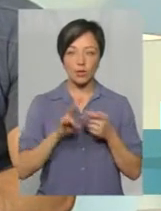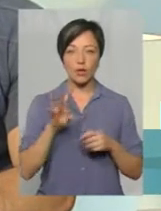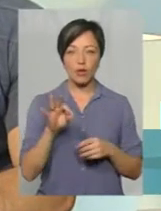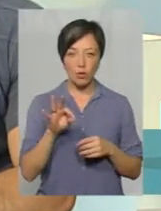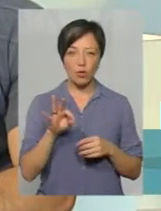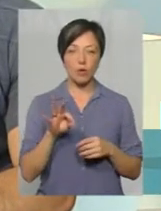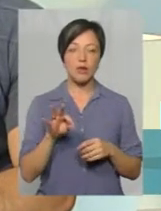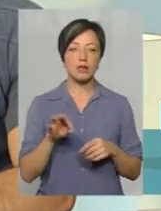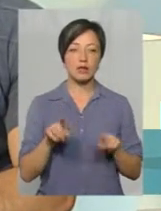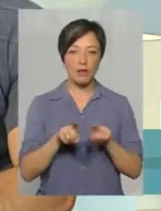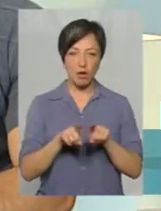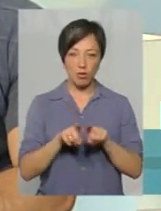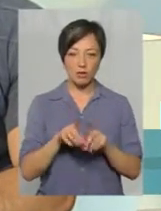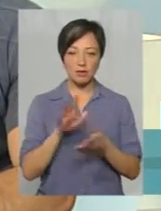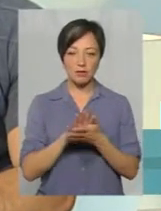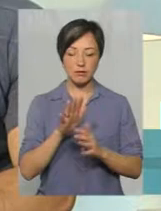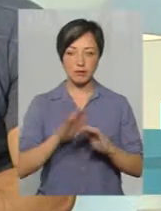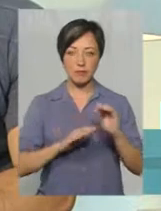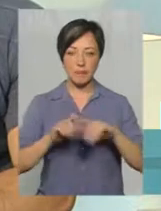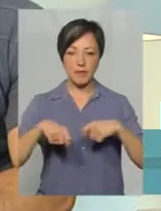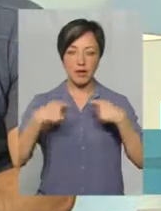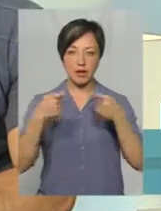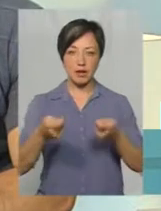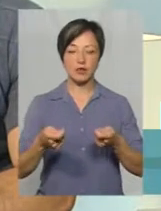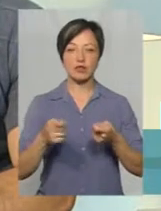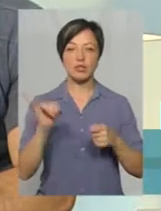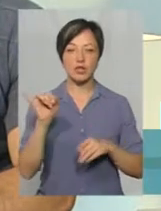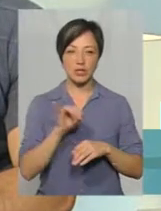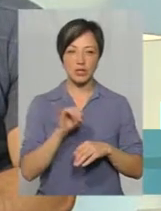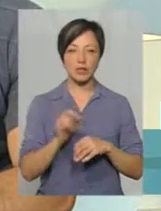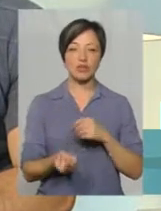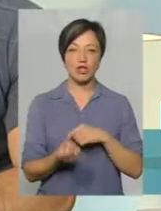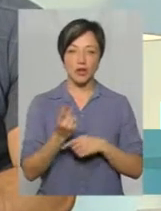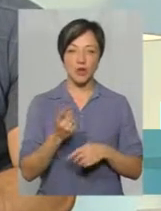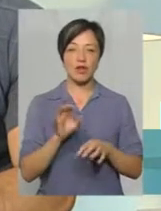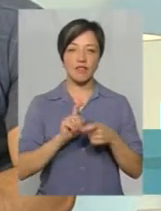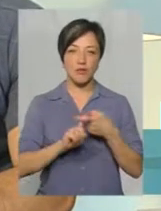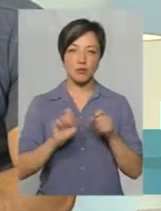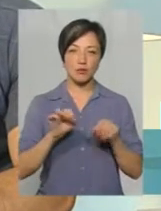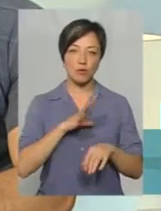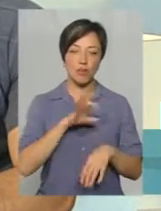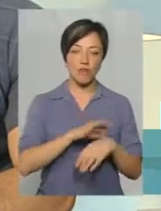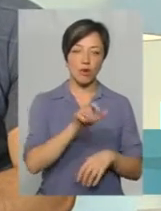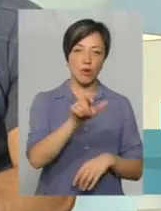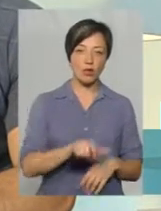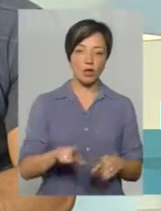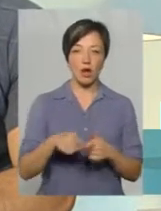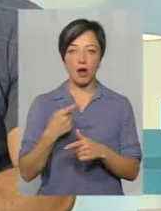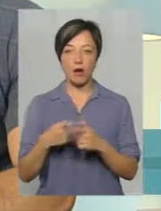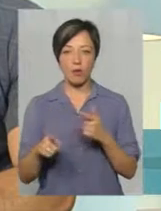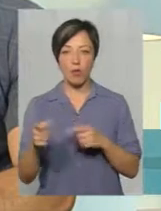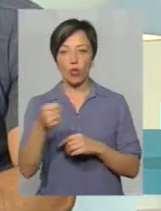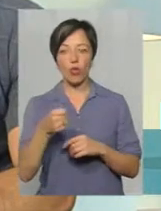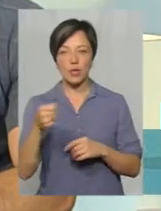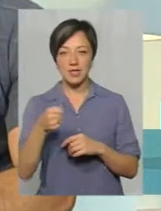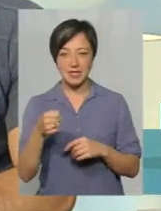з фекально-оральним механізмом передачі. І також джерело інфекції може бути або хвора людина, або носій